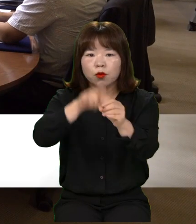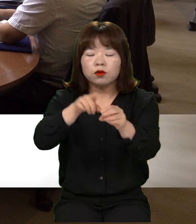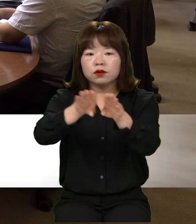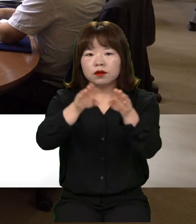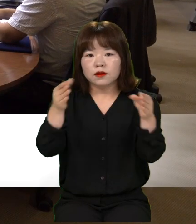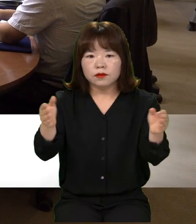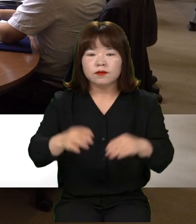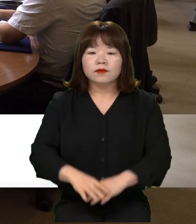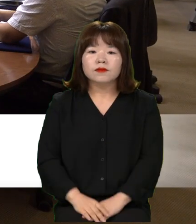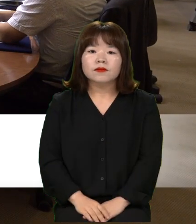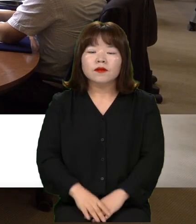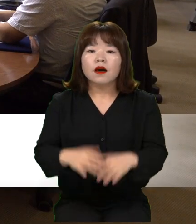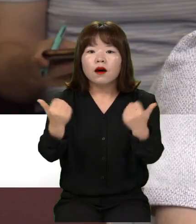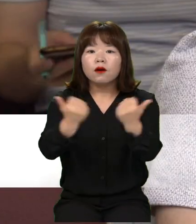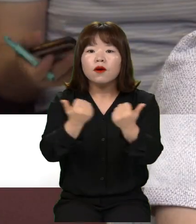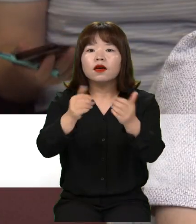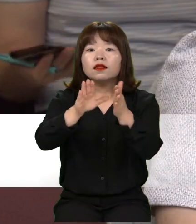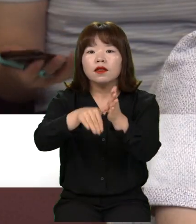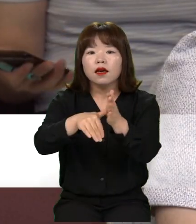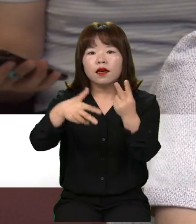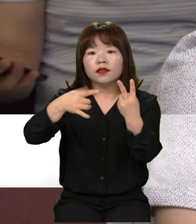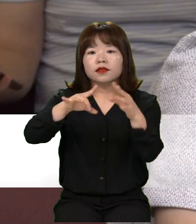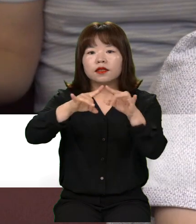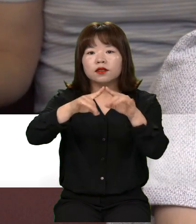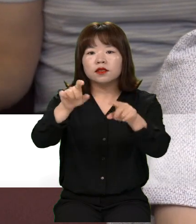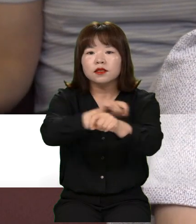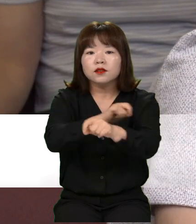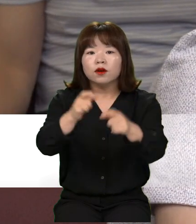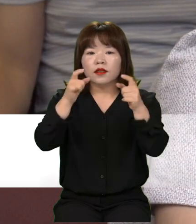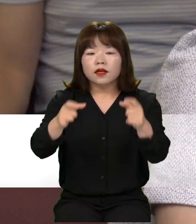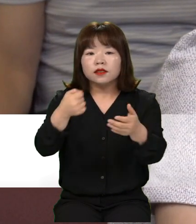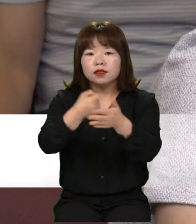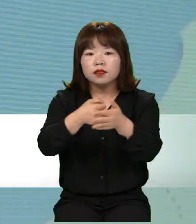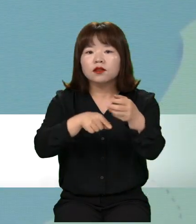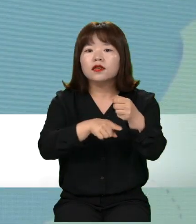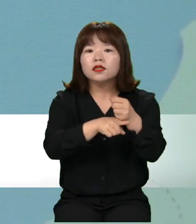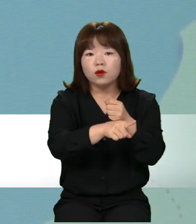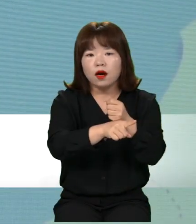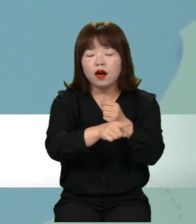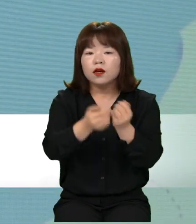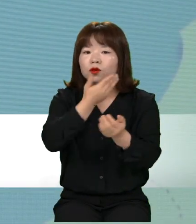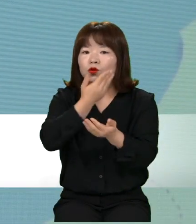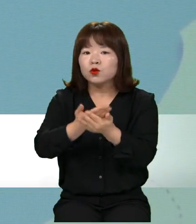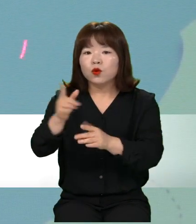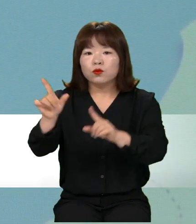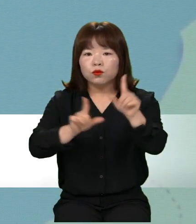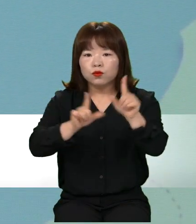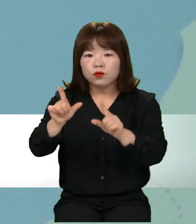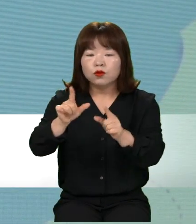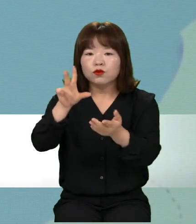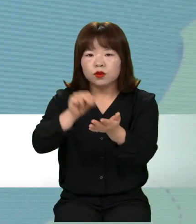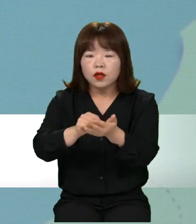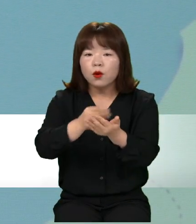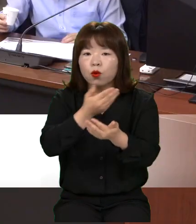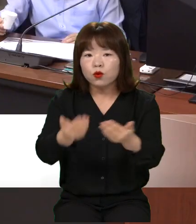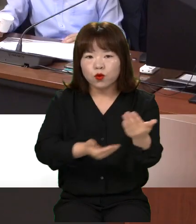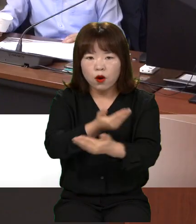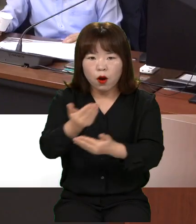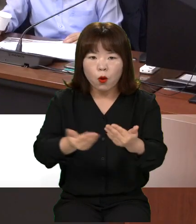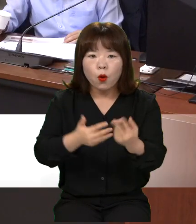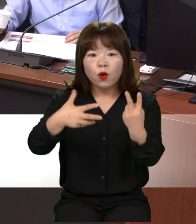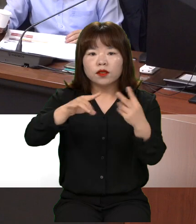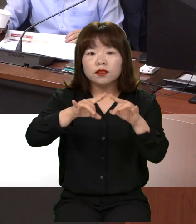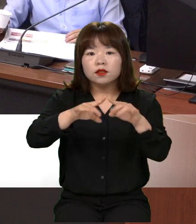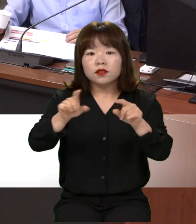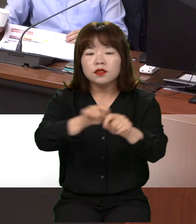마련됐습니다 이날 간담회에서는 2차전지 특화단지 지정에 의의와 주요 현안 사항을 공유하고